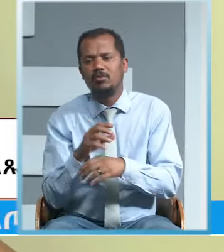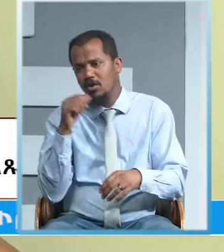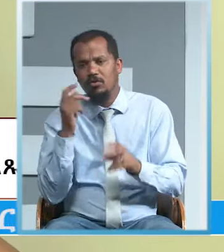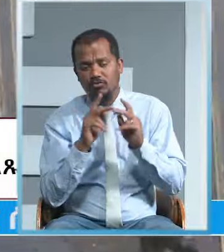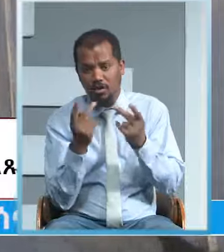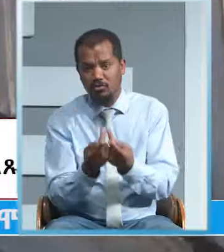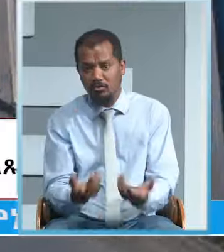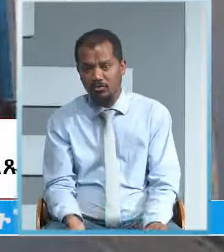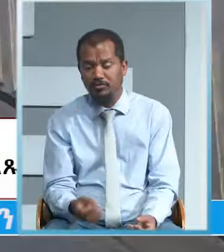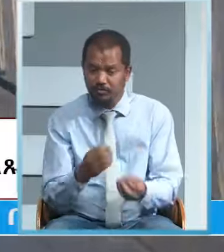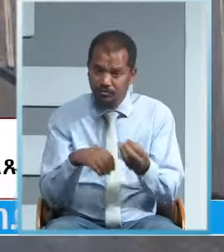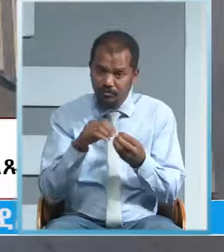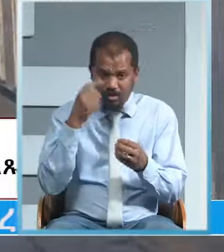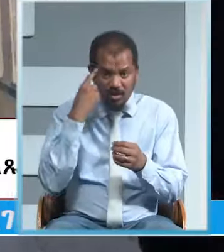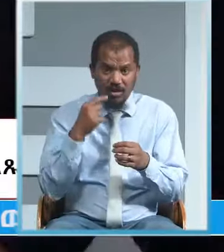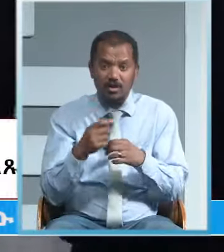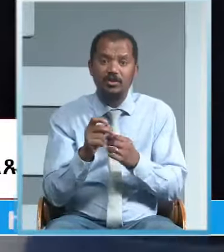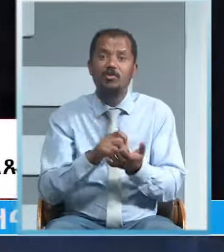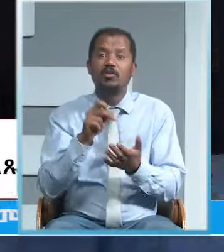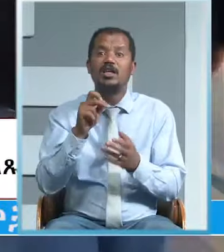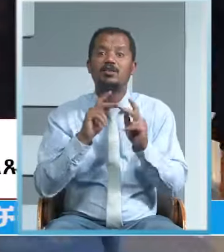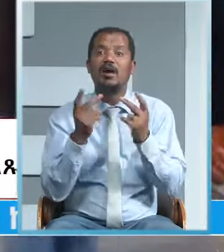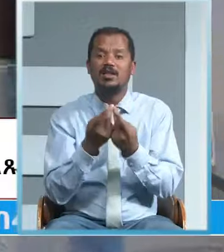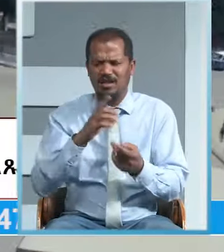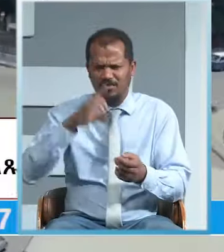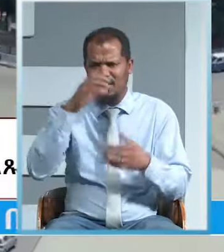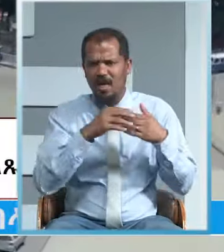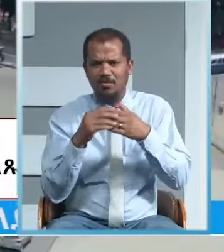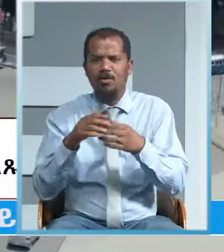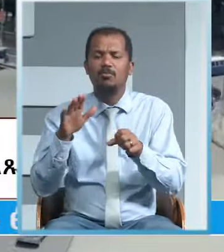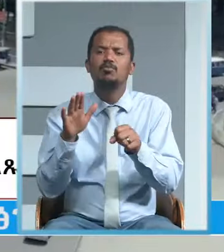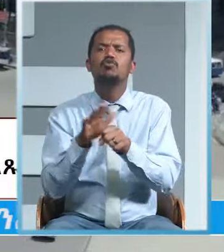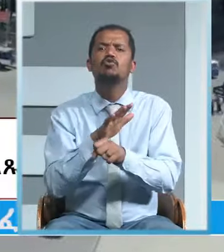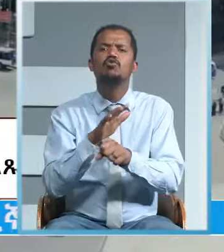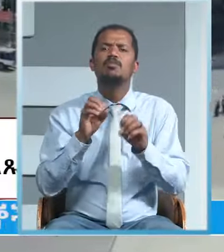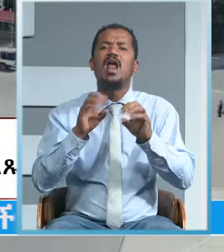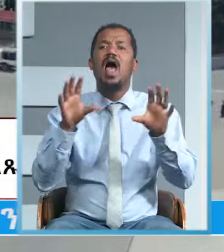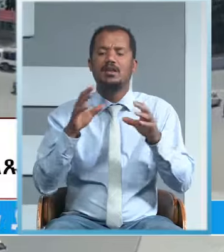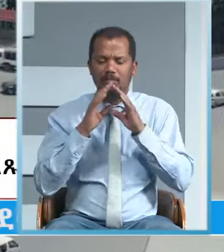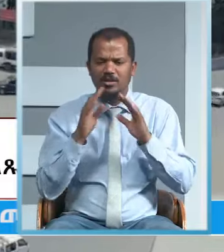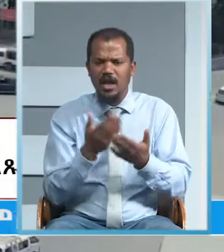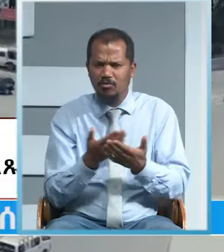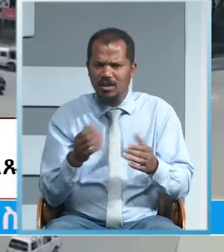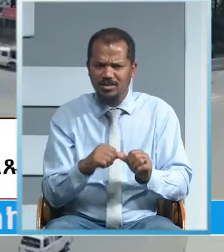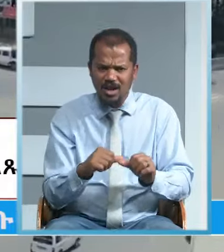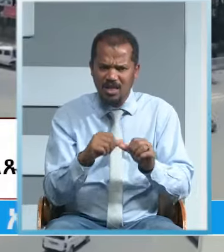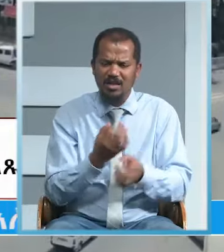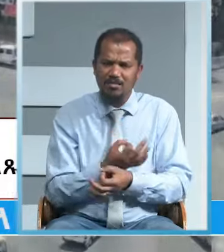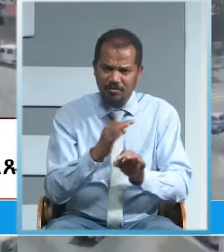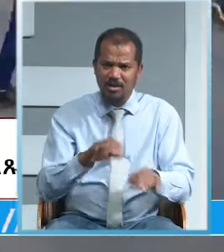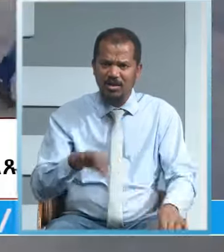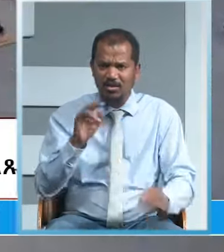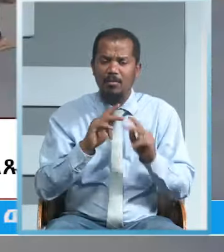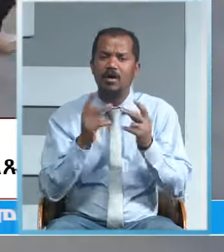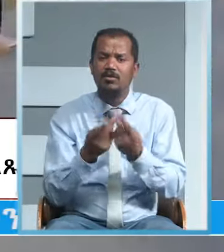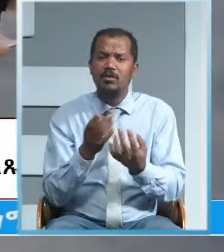ፓርቲዎችም ማለት ነው። አክለውም የትግራይ ዲሞክራሲ ፓርቲ ከፍተኛ አመራር የሆኑት ሙሉ ብርሃን ኃይሌ በሰላም ጉዳይ ዘላቂ መፍትሄ እንዲገኝ